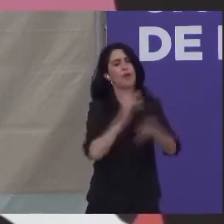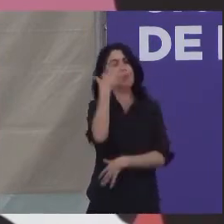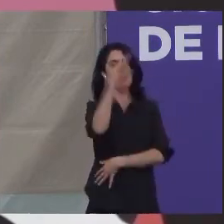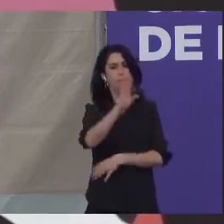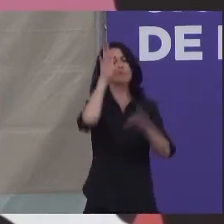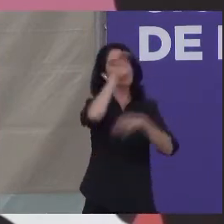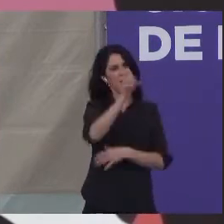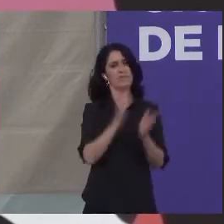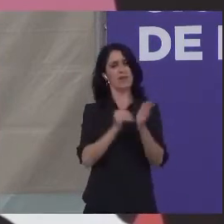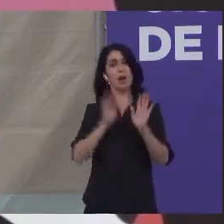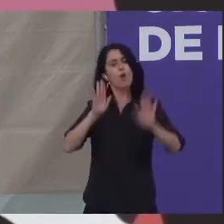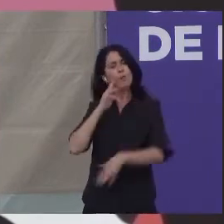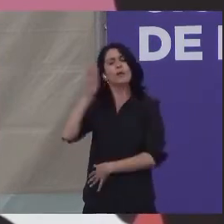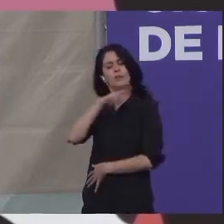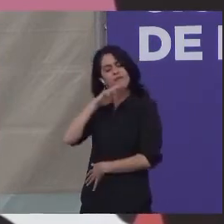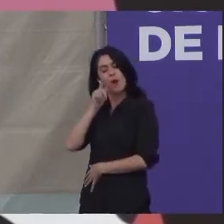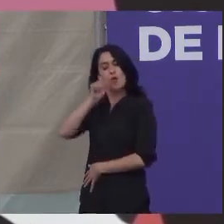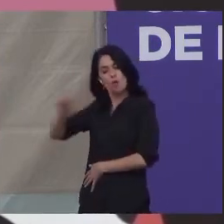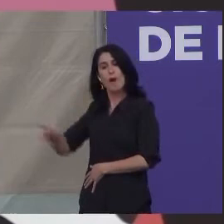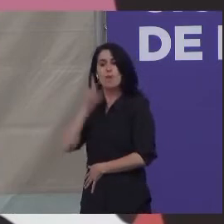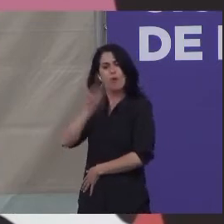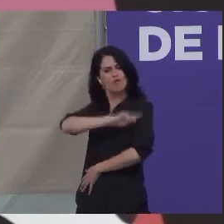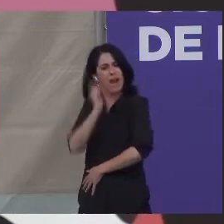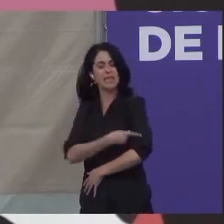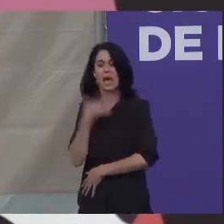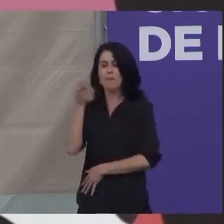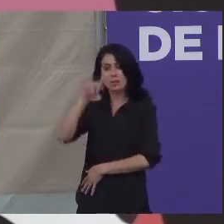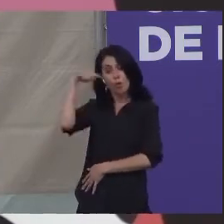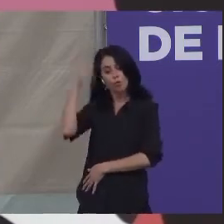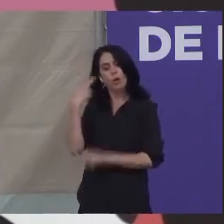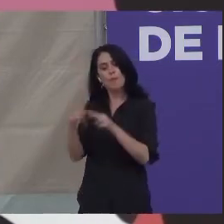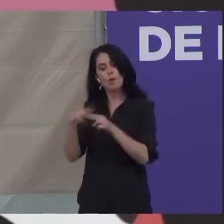també tenim l'equip humà amb la valentia i la cultura política democràtica com per a fer-ho